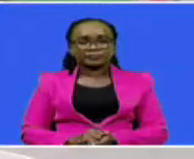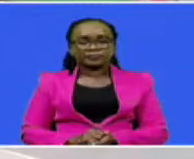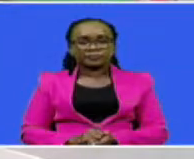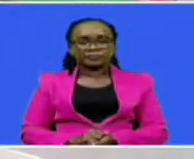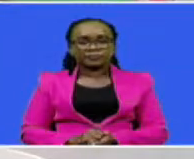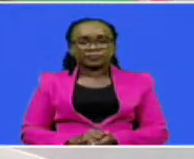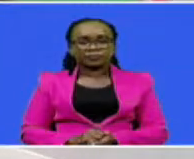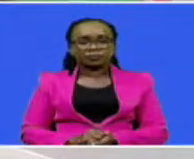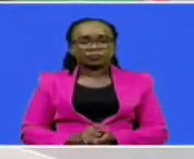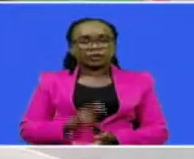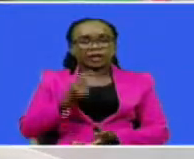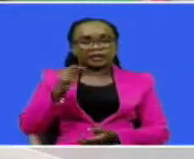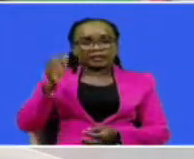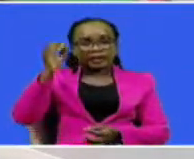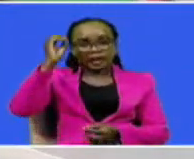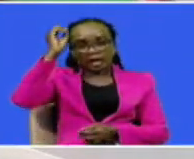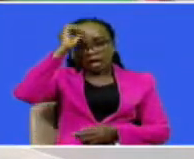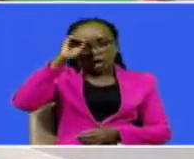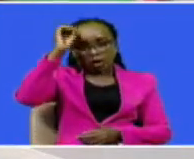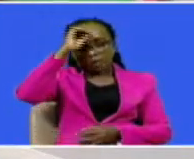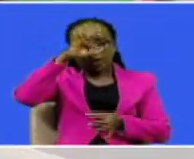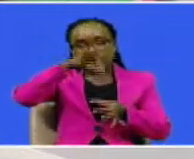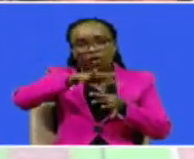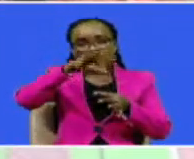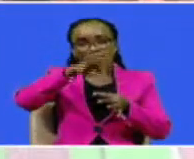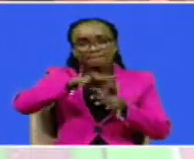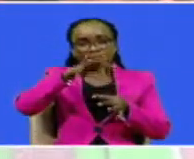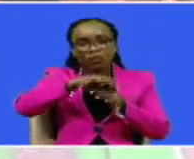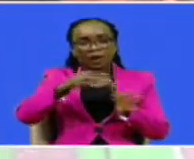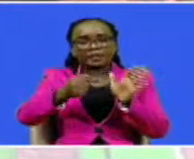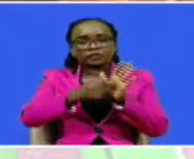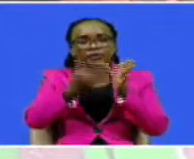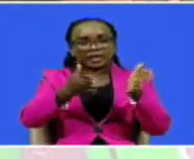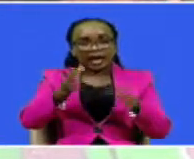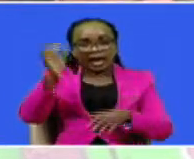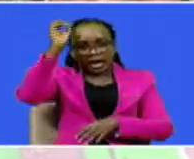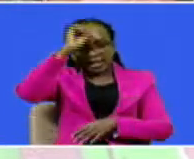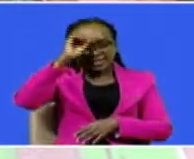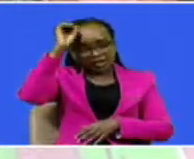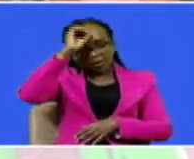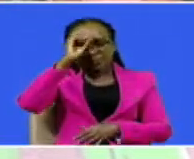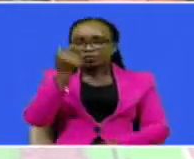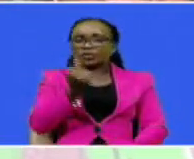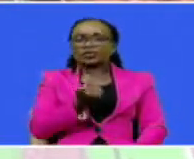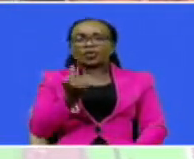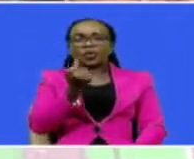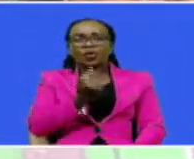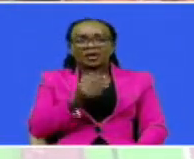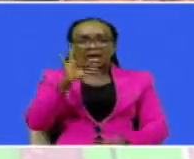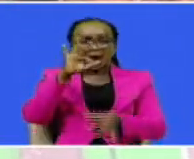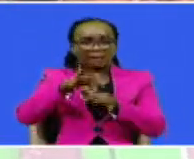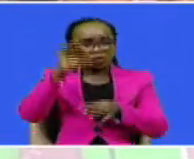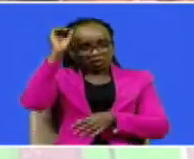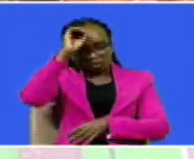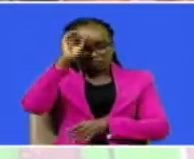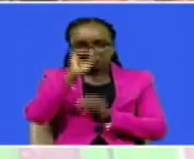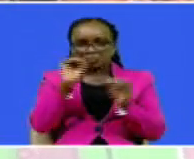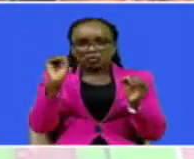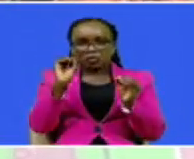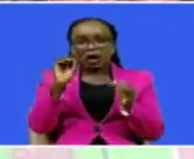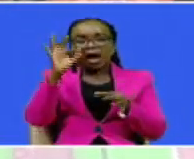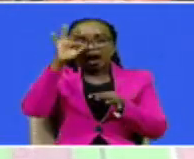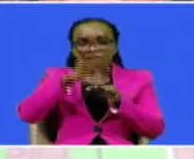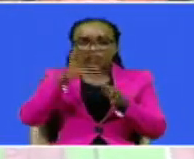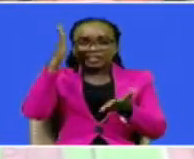The opinion polls that are published right now are basically opinion pieces. It's an opinion. A vote is not an opinion. A vote is a